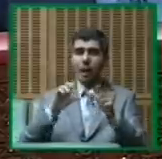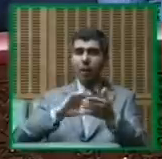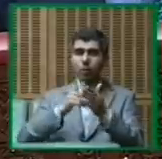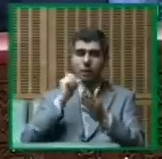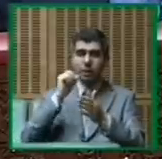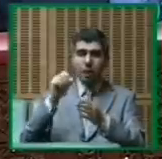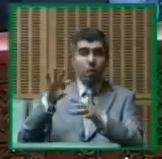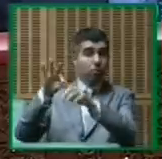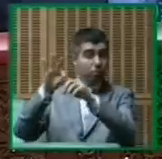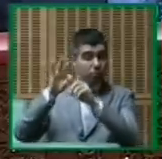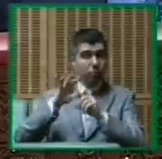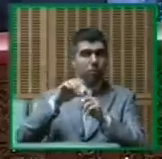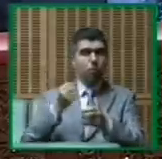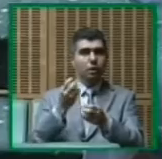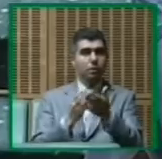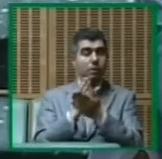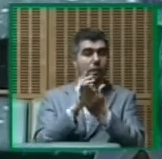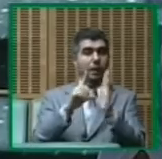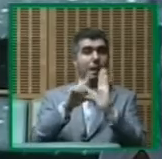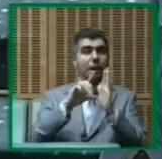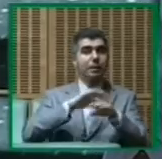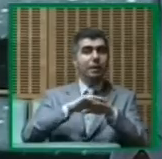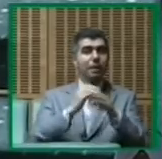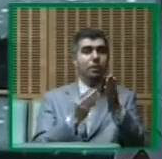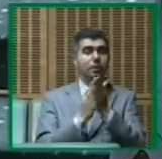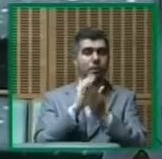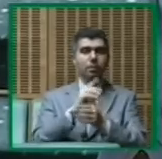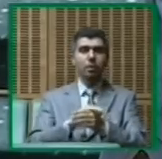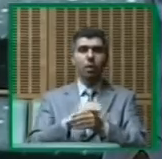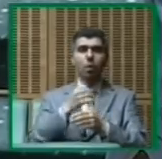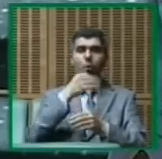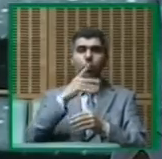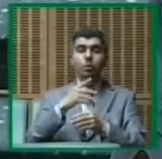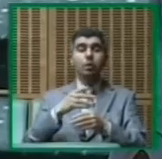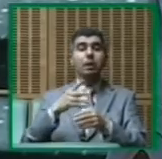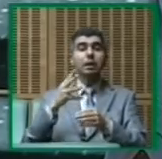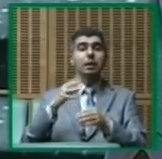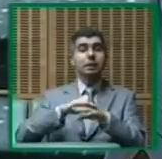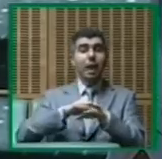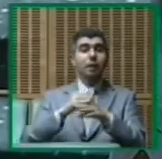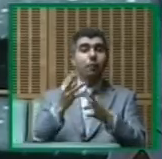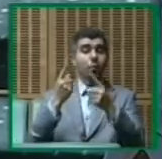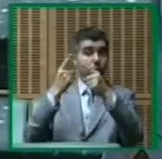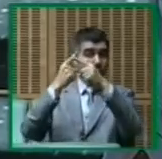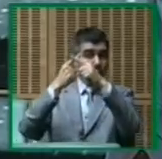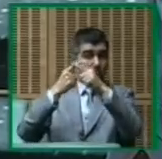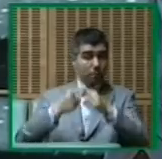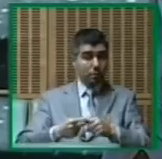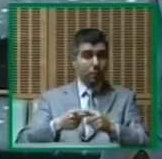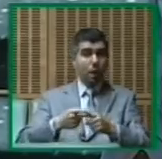الوطني. يتعلق الأمر بالإجراءات المالية والجبائية والقانونية لدعم دور